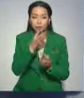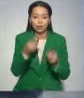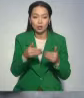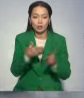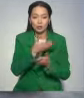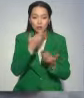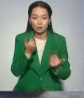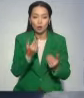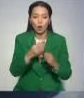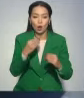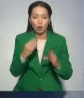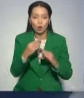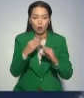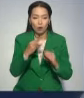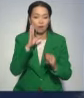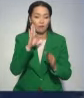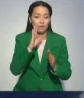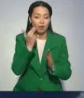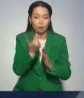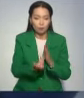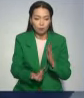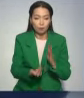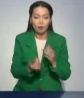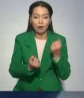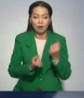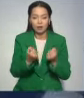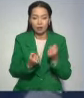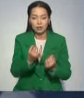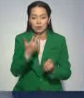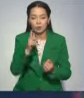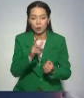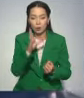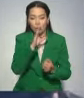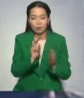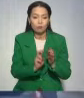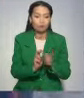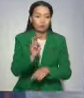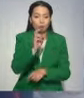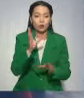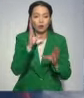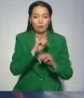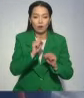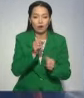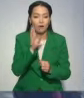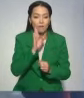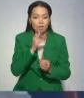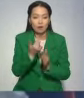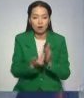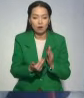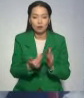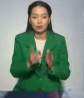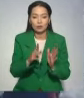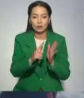выдержал веса легковушки когда машина провалилась и начала тонуть водитель и 3 пассажира успели выбраться из ледяной воды утонула